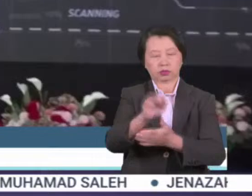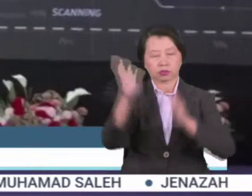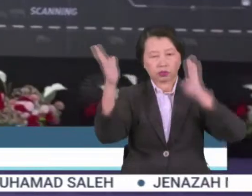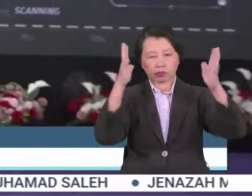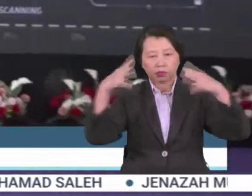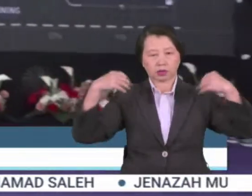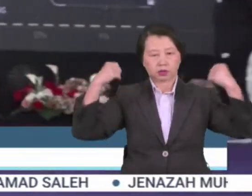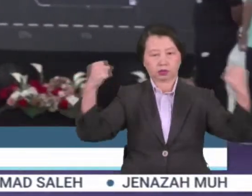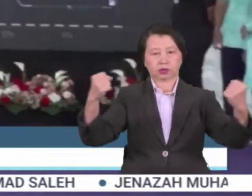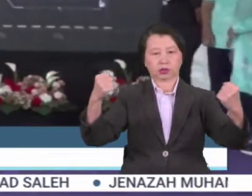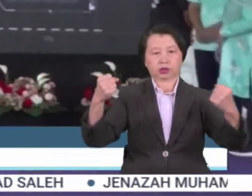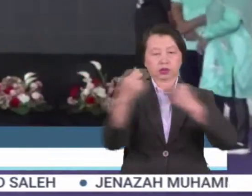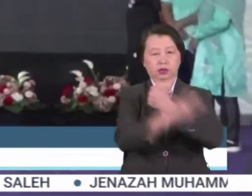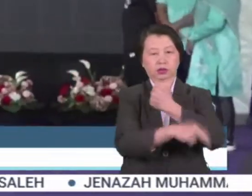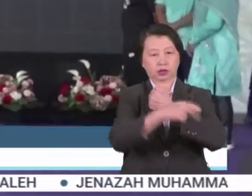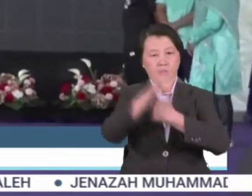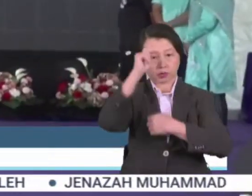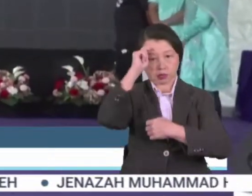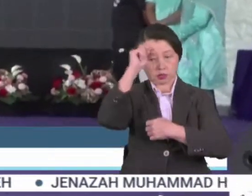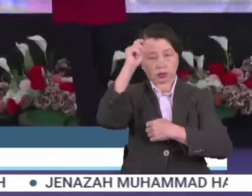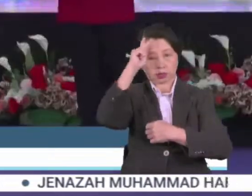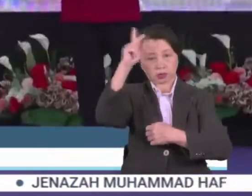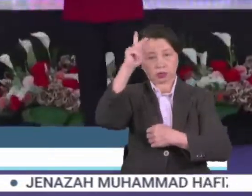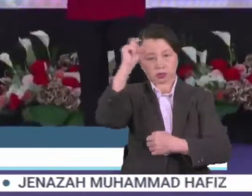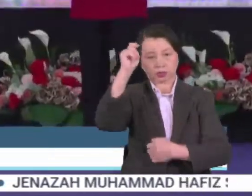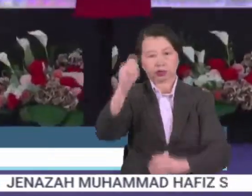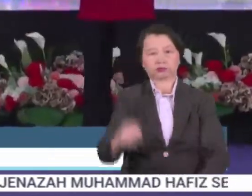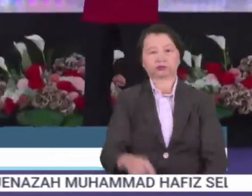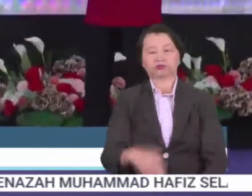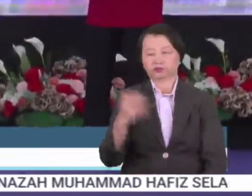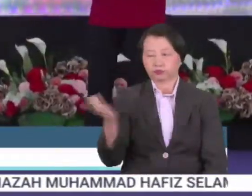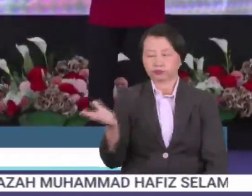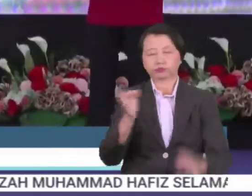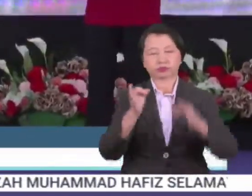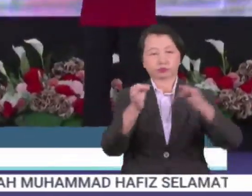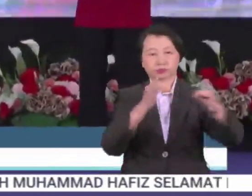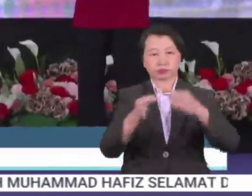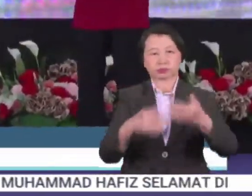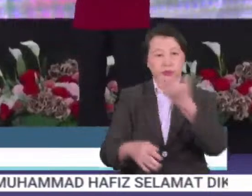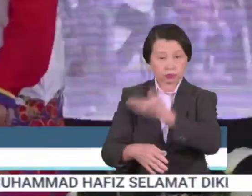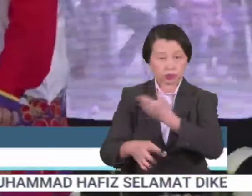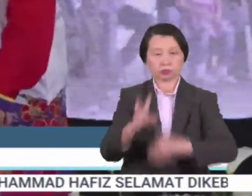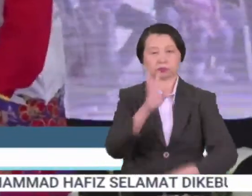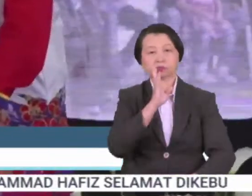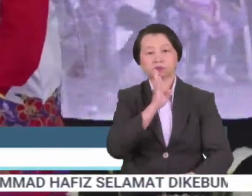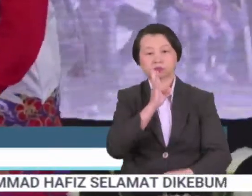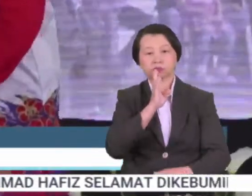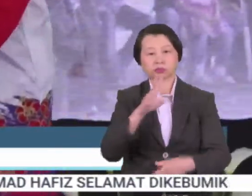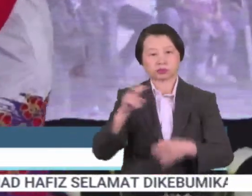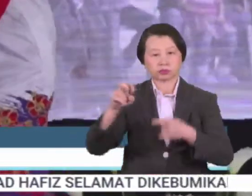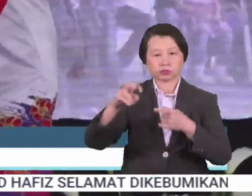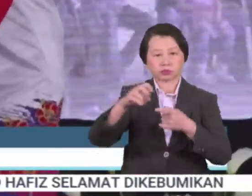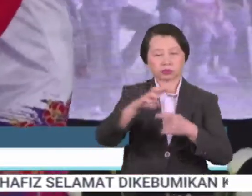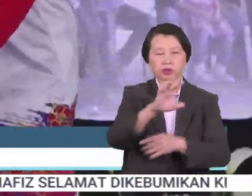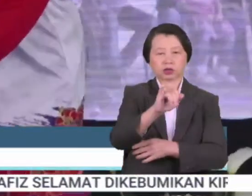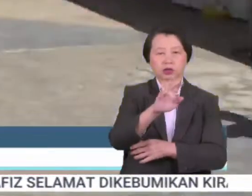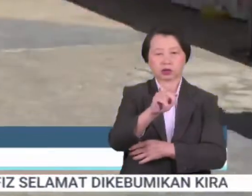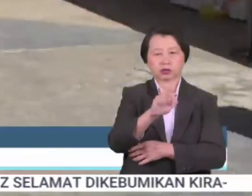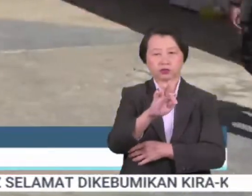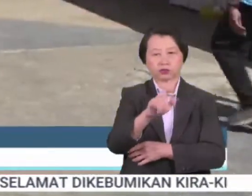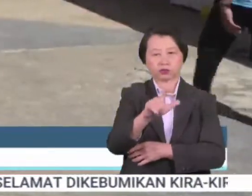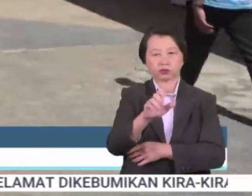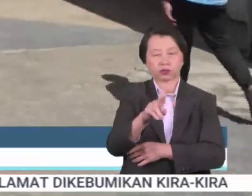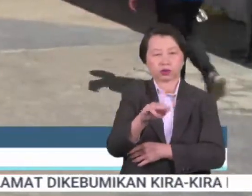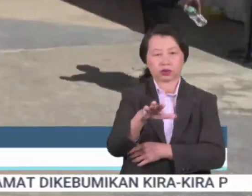sihat peringkat negeri di Kuala Terengganu mengulas lanjut Beliau berkata wabak influenza di negeri itu